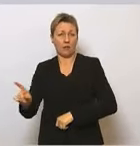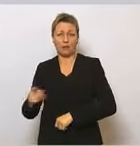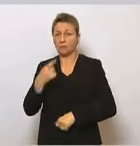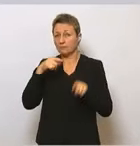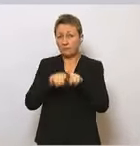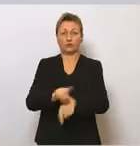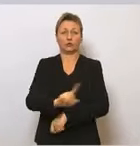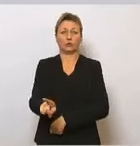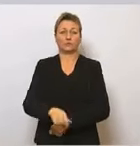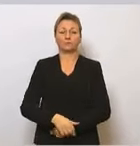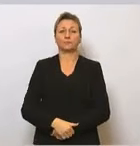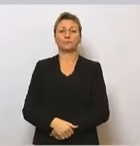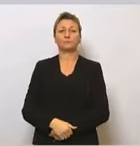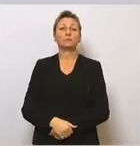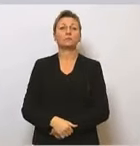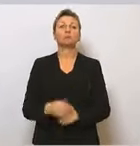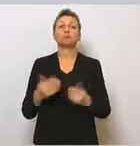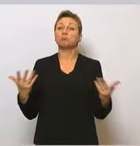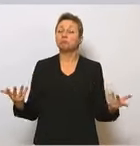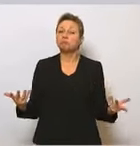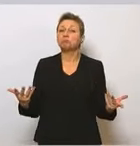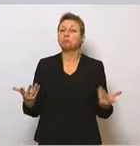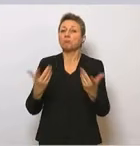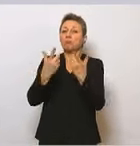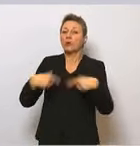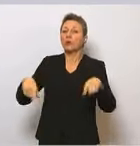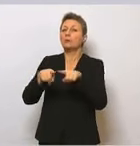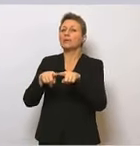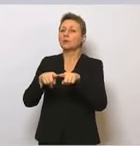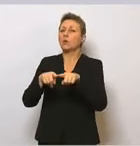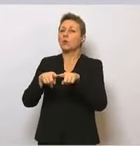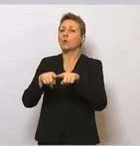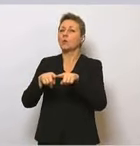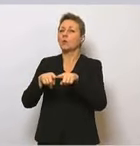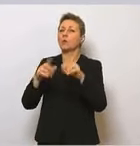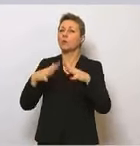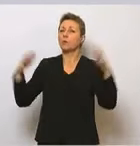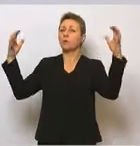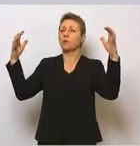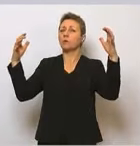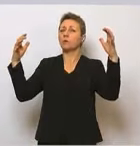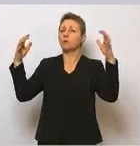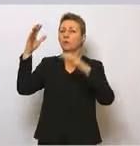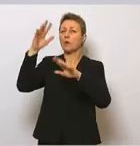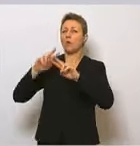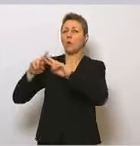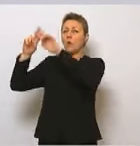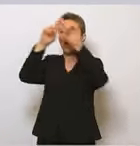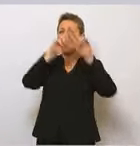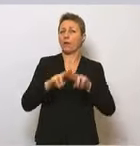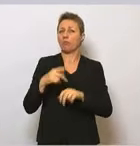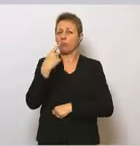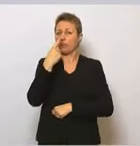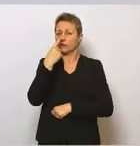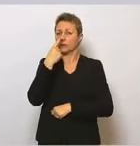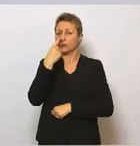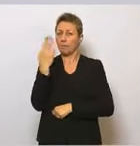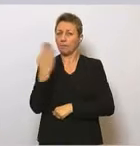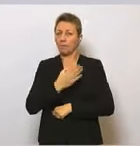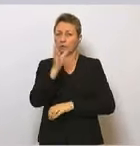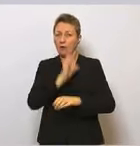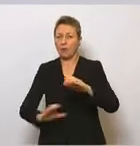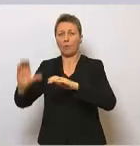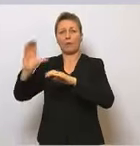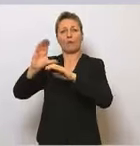injustes. C'est pour ça que la Commission européenne a pensé qu'il fallait complémenter la politique de